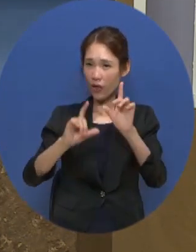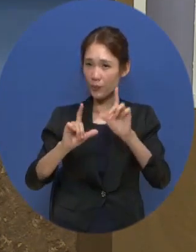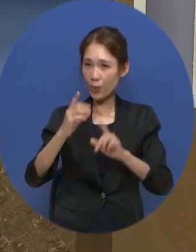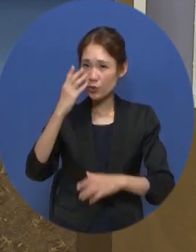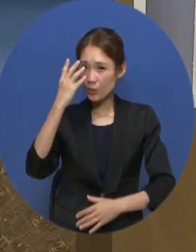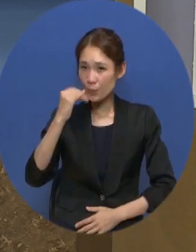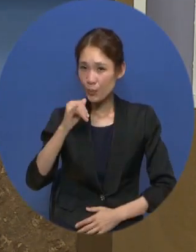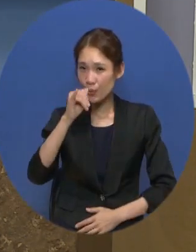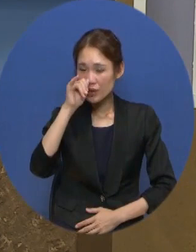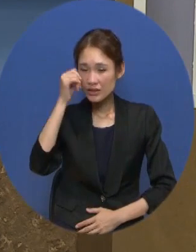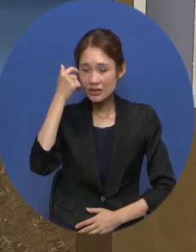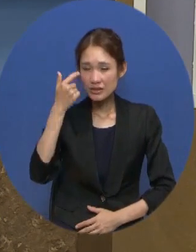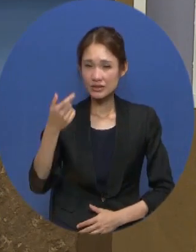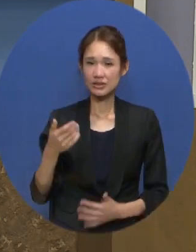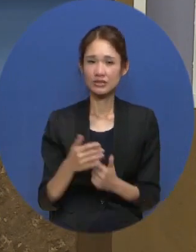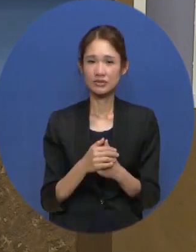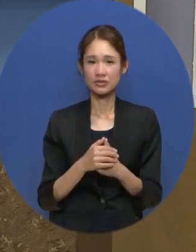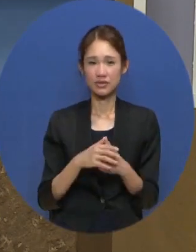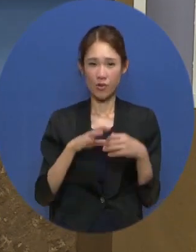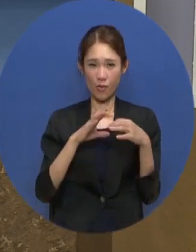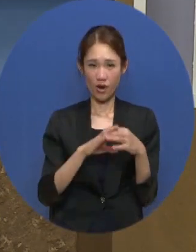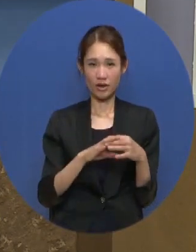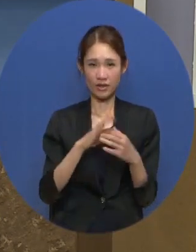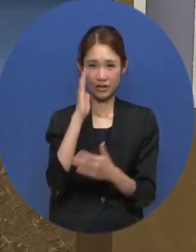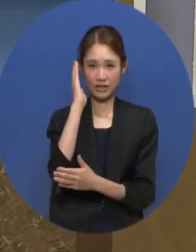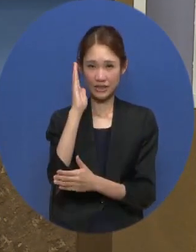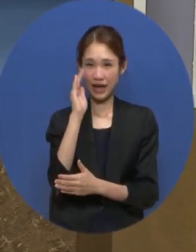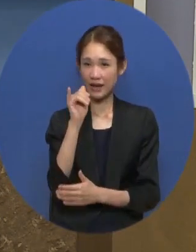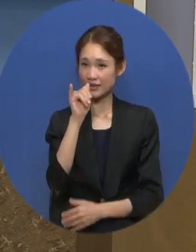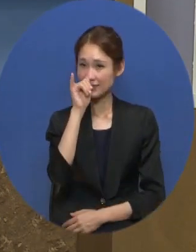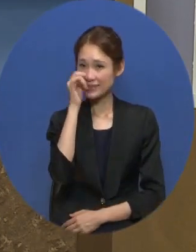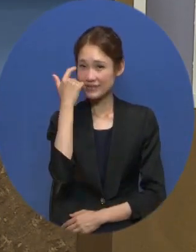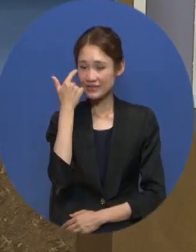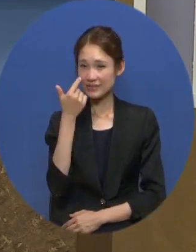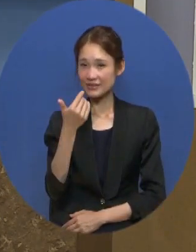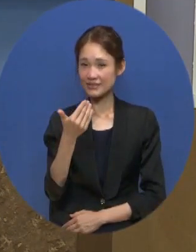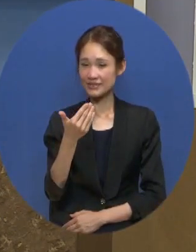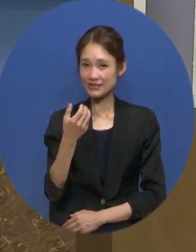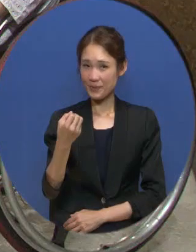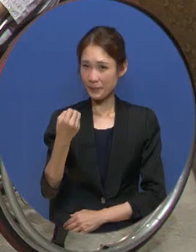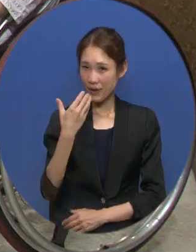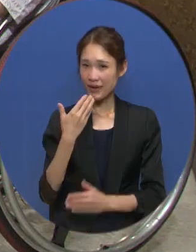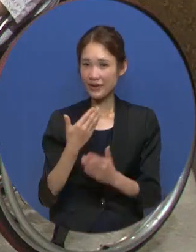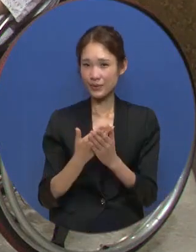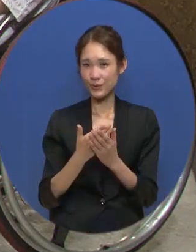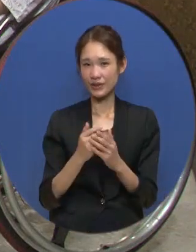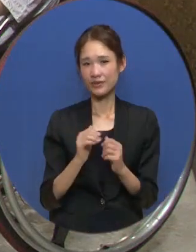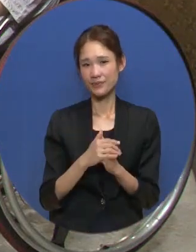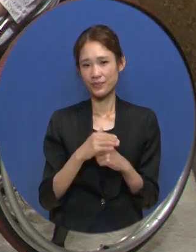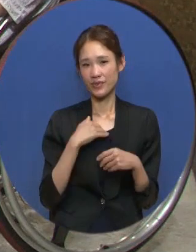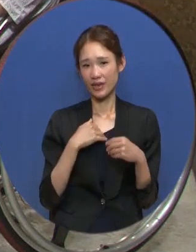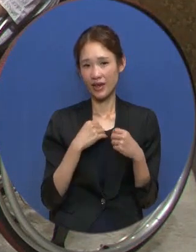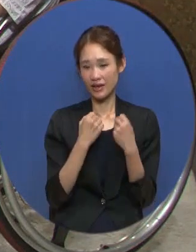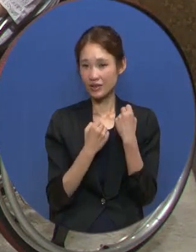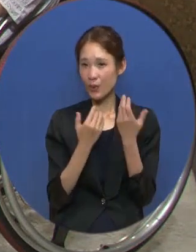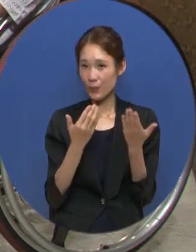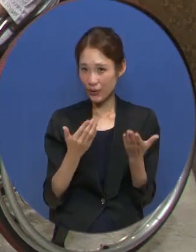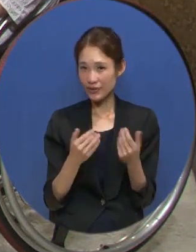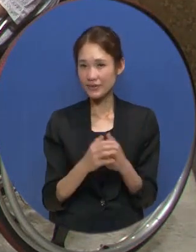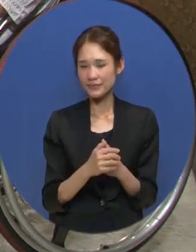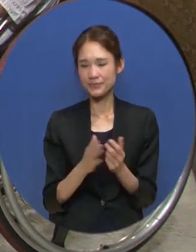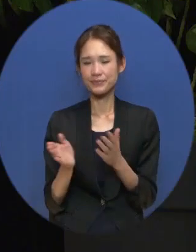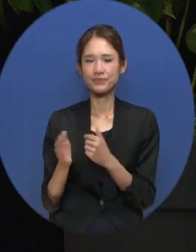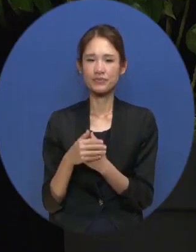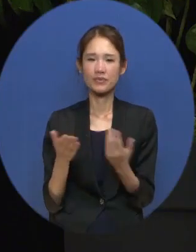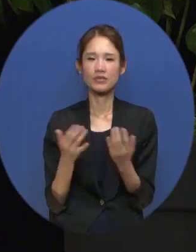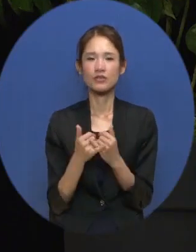그런 직원분들도 계실 것 같은데 이 관련한 에피소드 있으시면 좀 말씀해 주시면 좋겠습니다. 네, 제가 먼저 말씀드리면